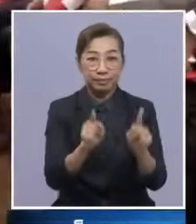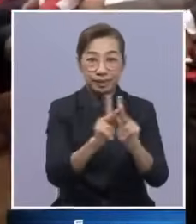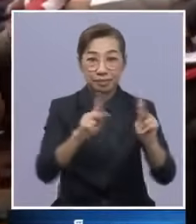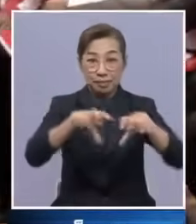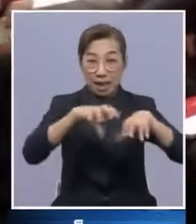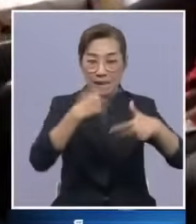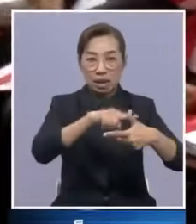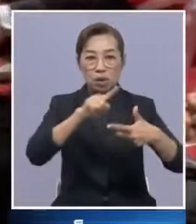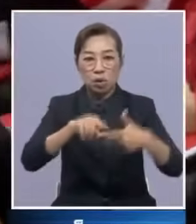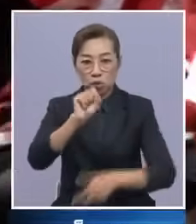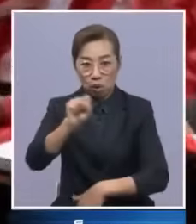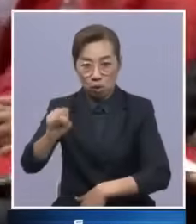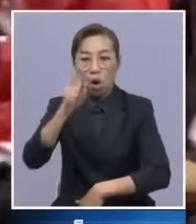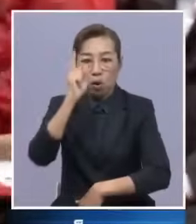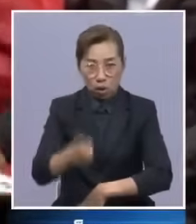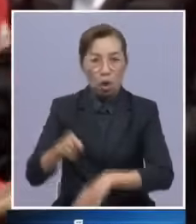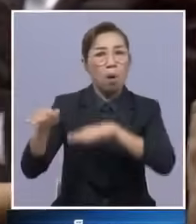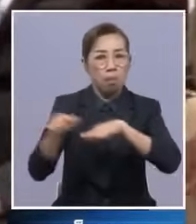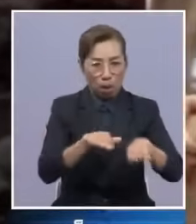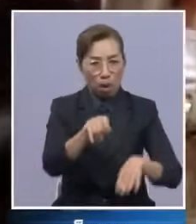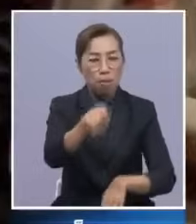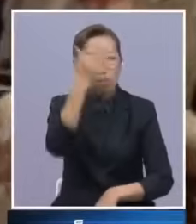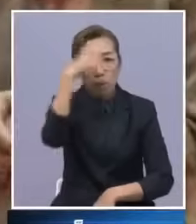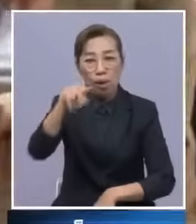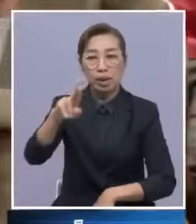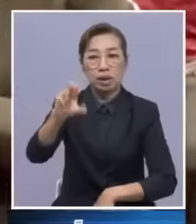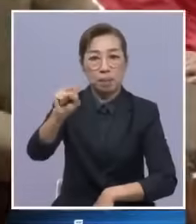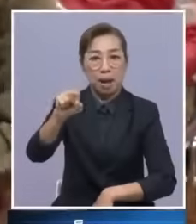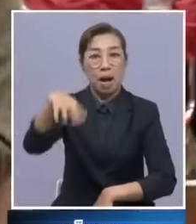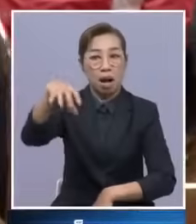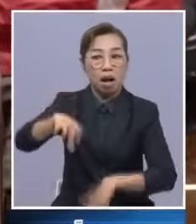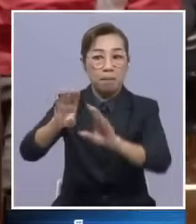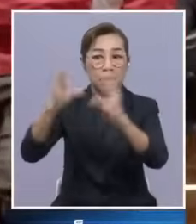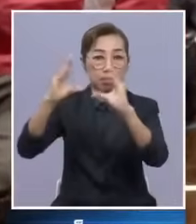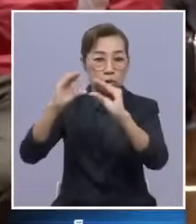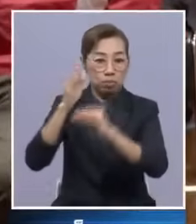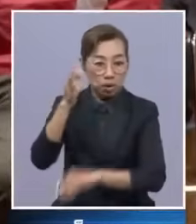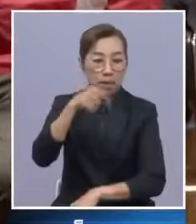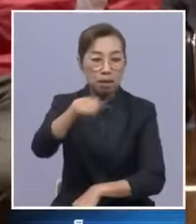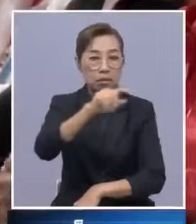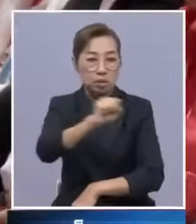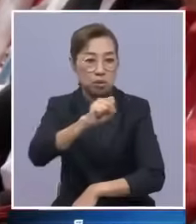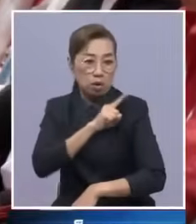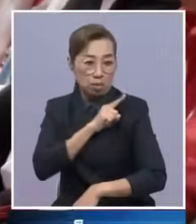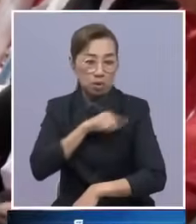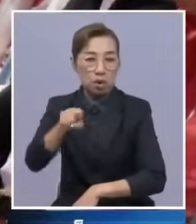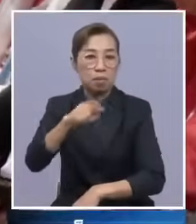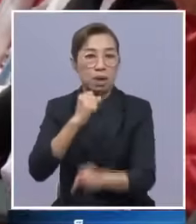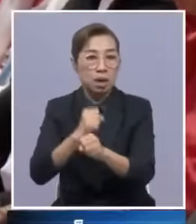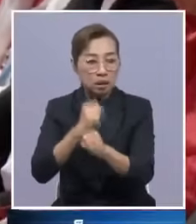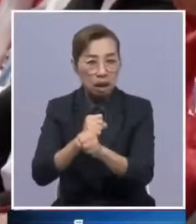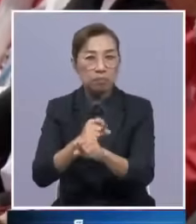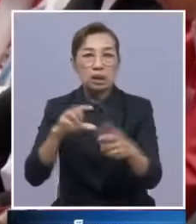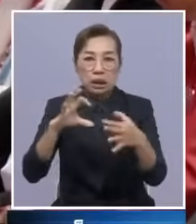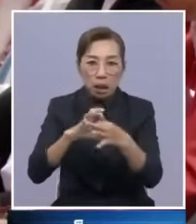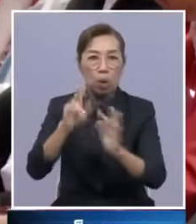สคือต้องเตรียมความพร้อมนะฮะเพราะเดี๋ยวเปิดสมัยประชุมหน้าเนี่ยก็จะมีภารกิจที่จะต้องไปขับเคลื่อนในงานนิติบัญญัติ